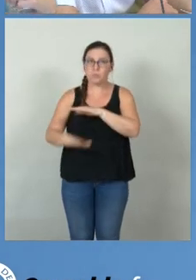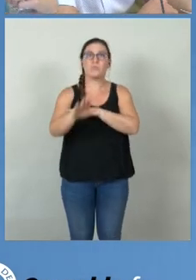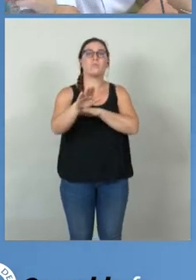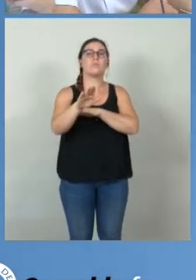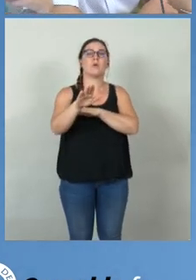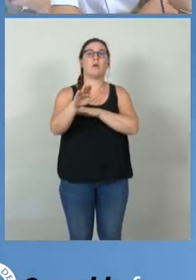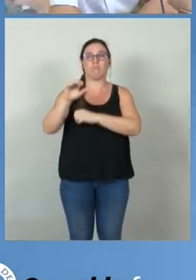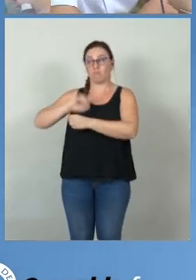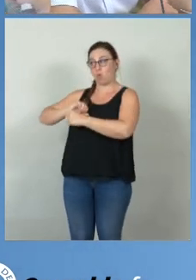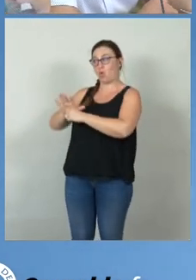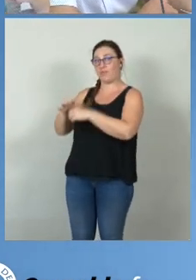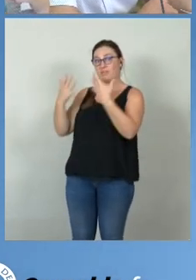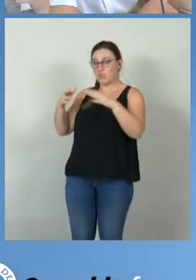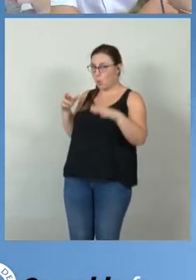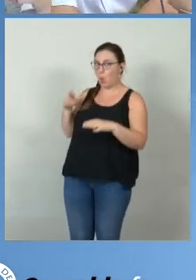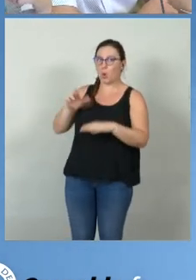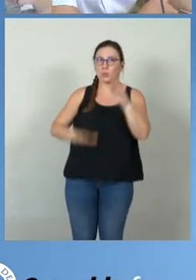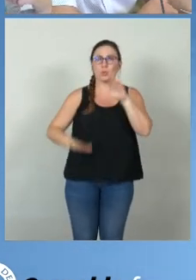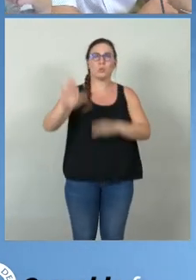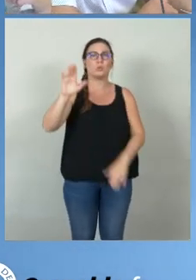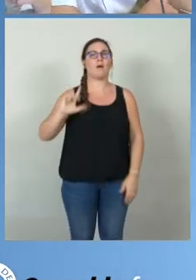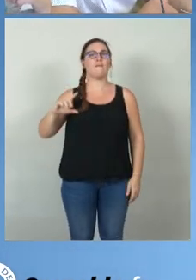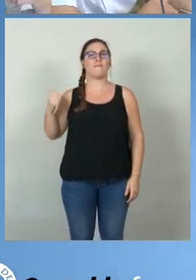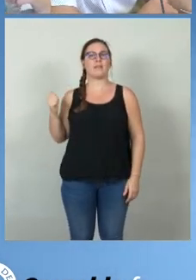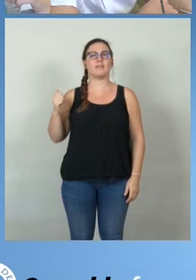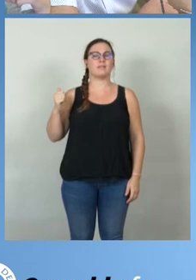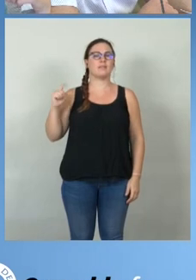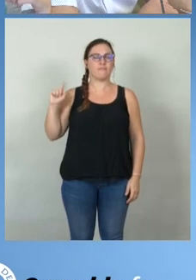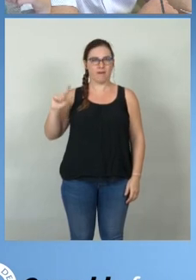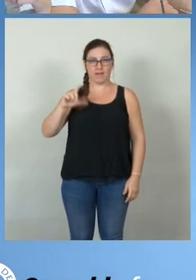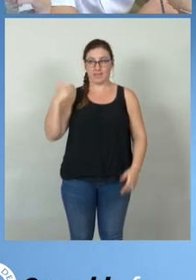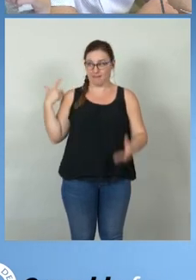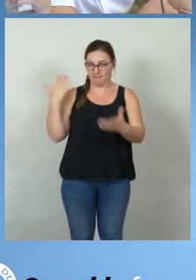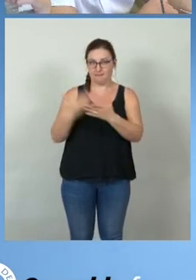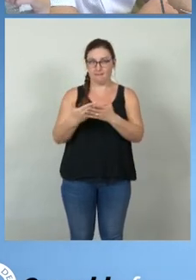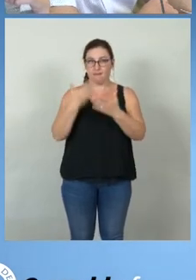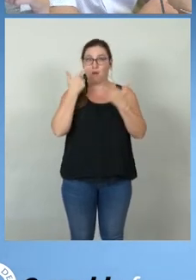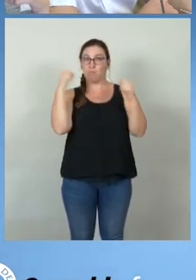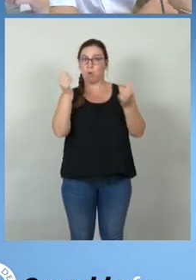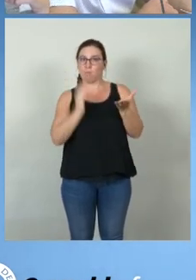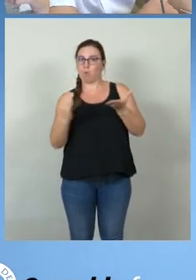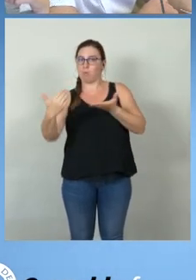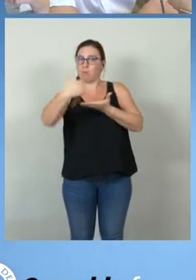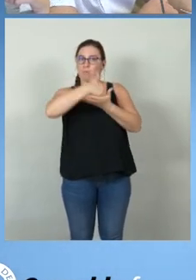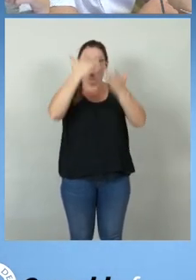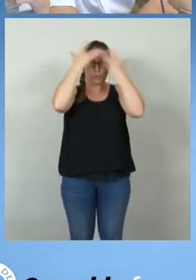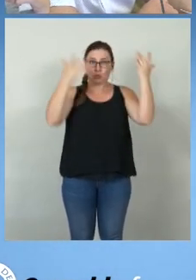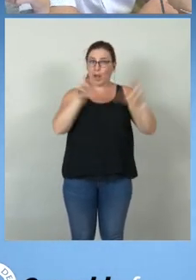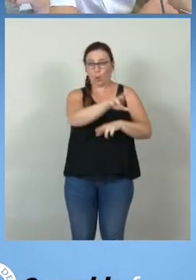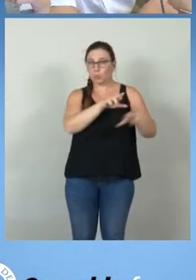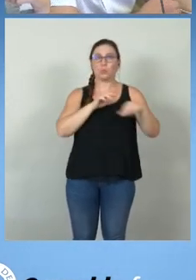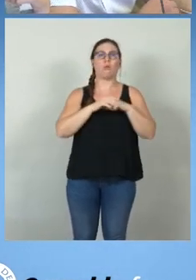le covid 2020 et 2021 que nous voyons se traduit ici par une reprise d'activités culturelle sportive